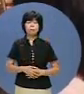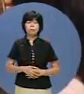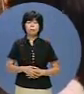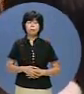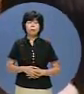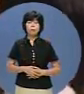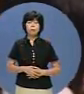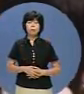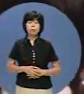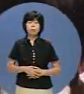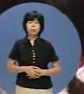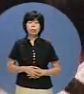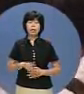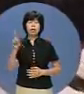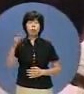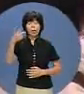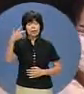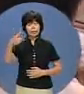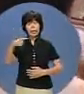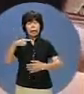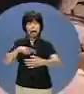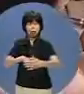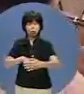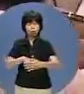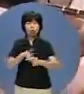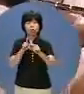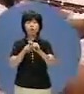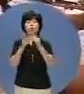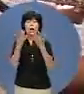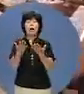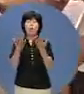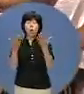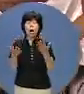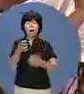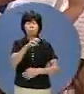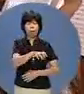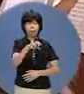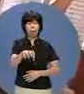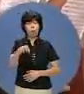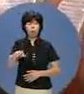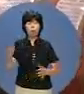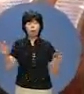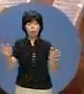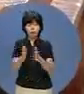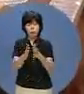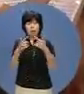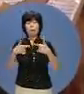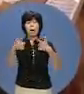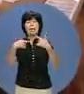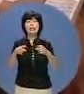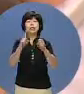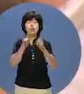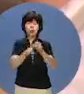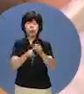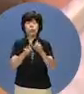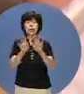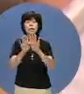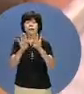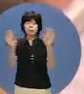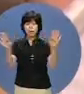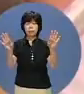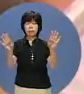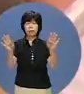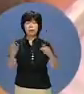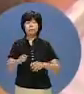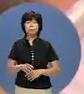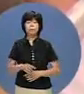このコンサートは生駒市内にある中学校が合同で毎年開催しているものです。どの